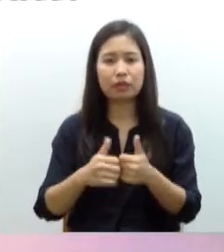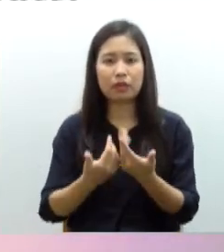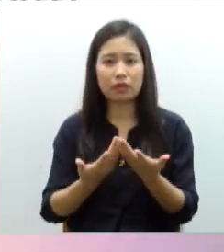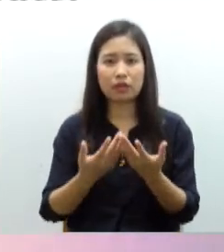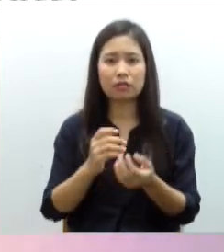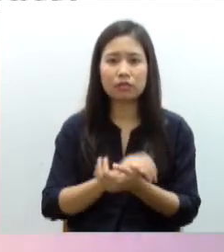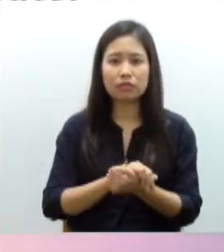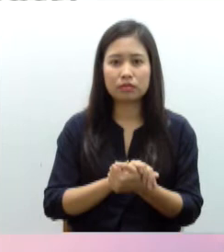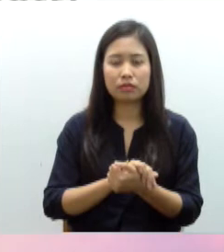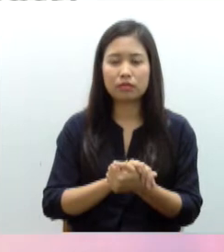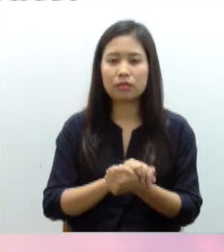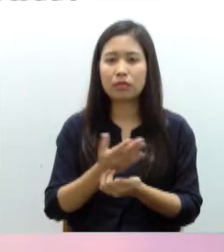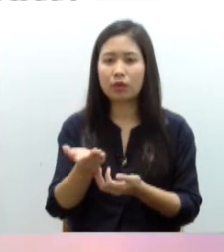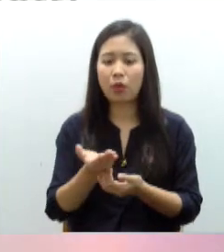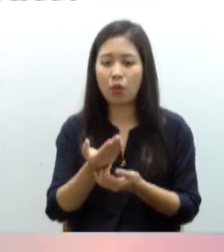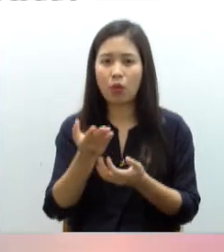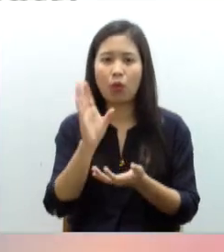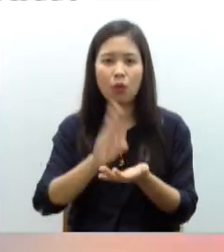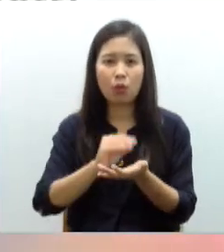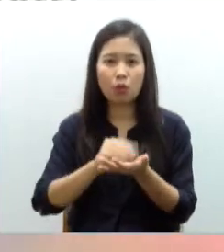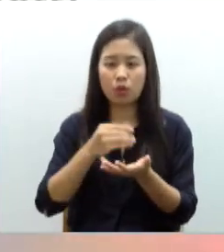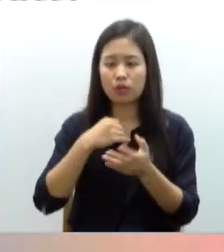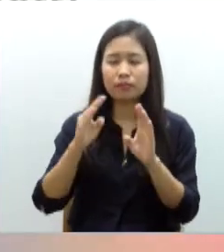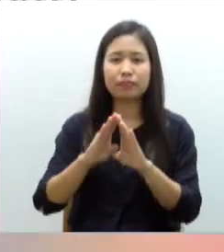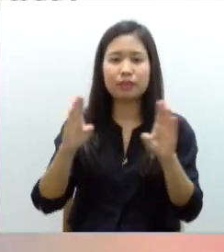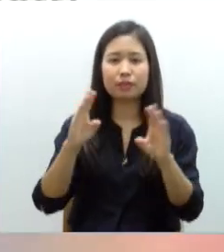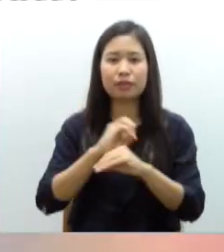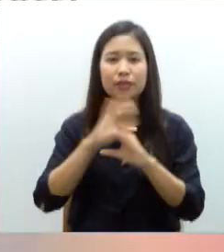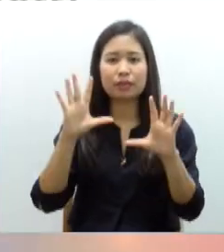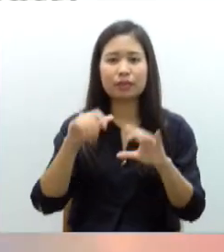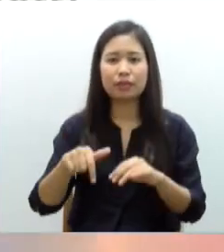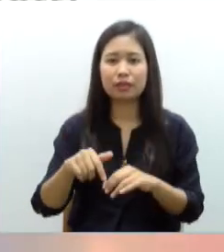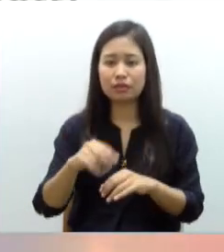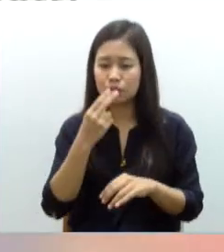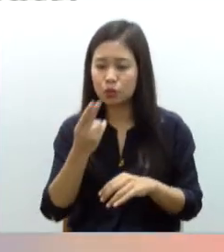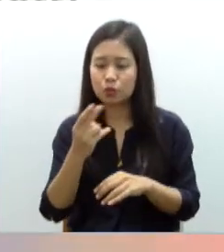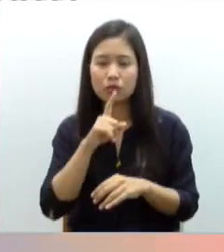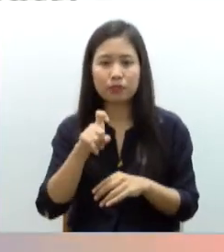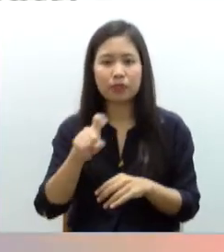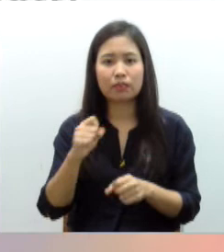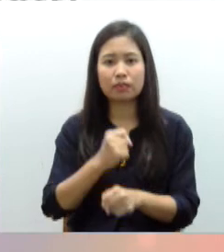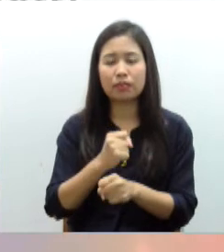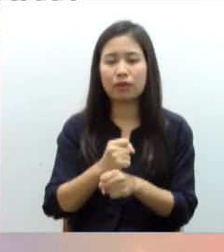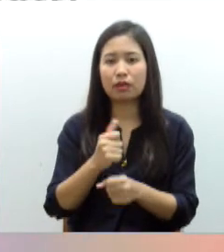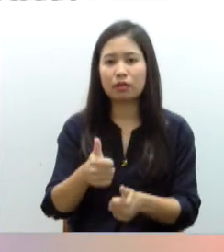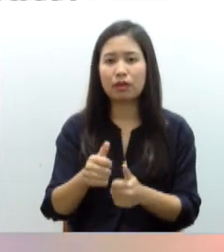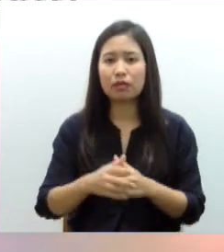ที่จะสับสนแล้วก็เปิดเผยกันไม่ค่อยชัดเจนนักปีที่ผ่านมาเนี่ยค่อนข้างจะดีขึ้นนะครับตัวที่วัด